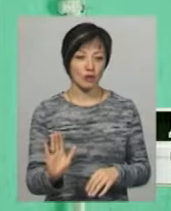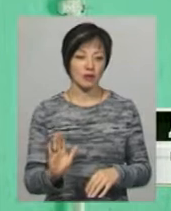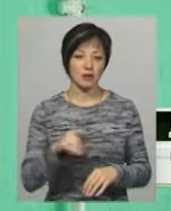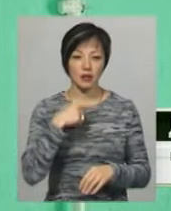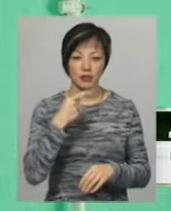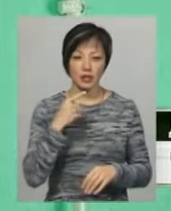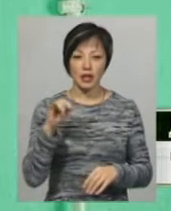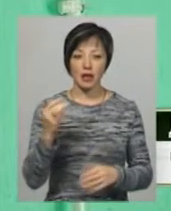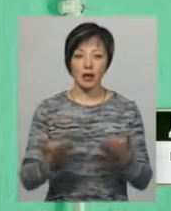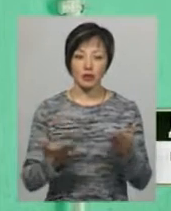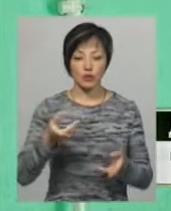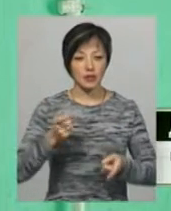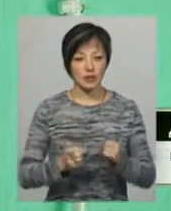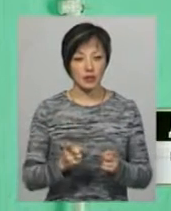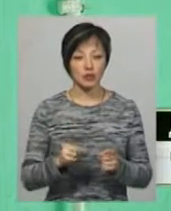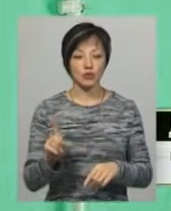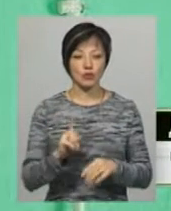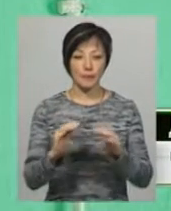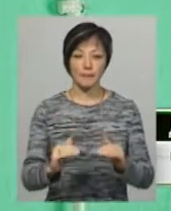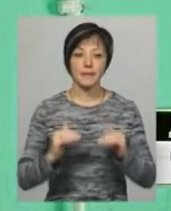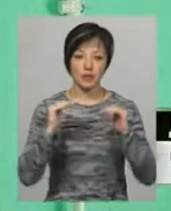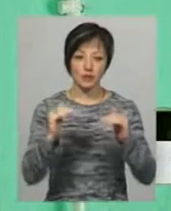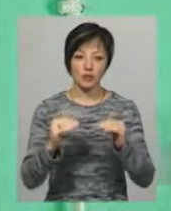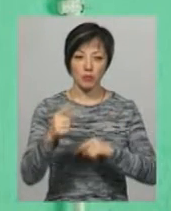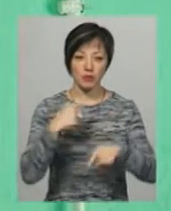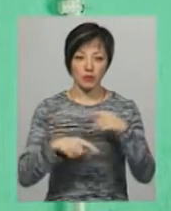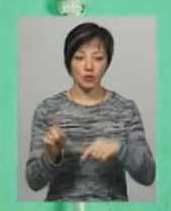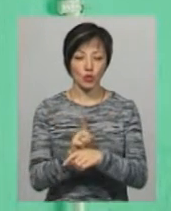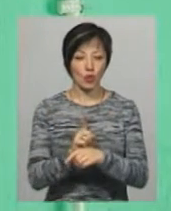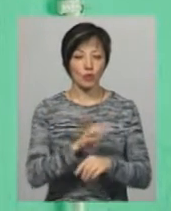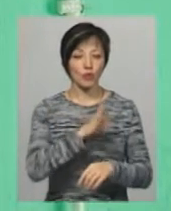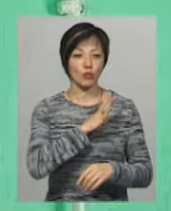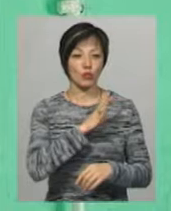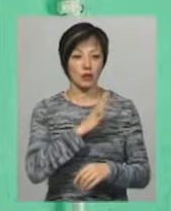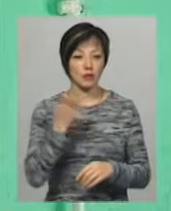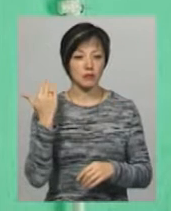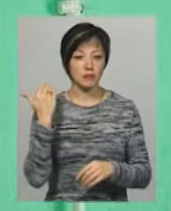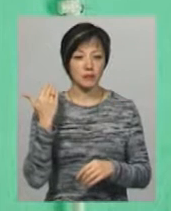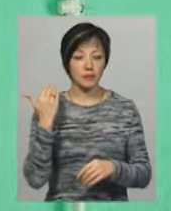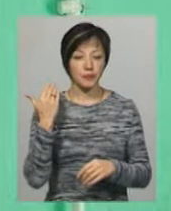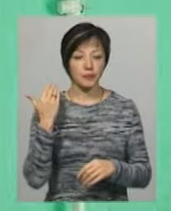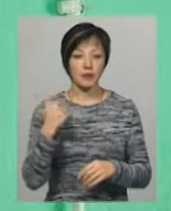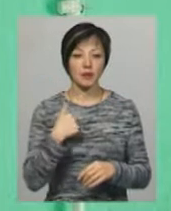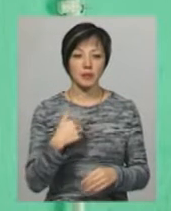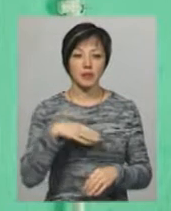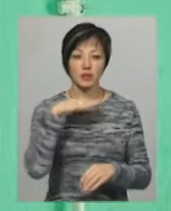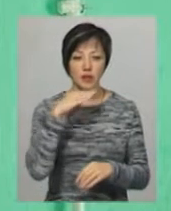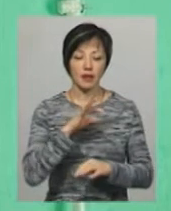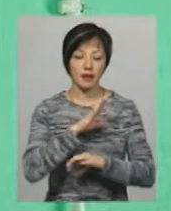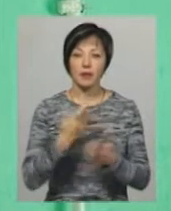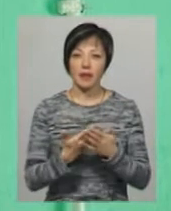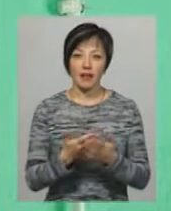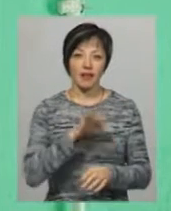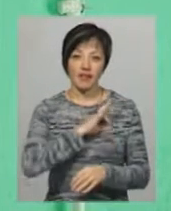кажу, і якщо дійсно, що підвищиться, повернуться норми, які були, буде мені достатньо невигідно